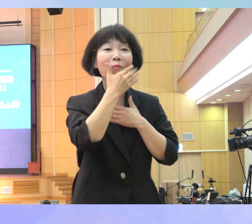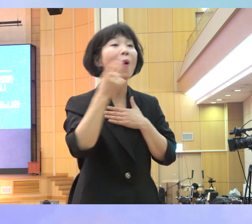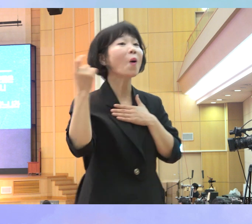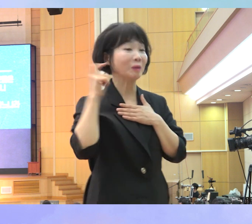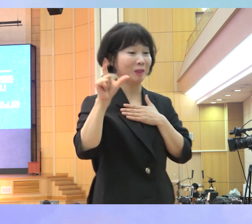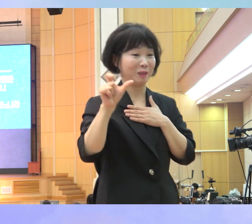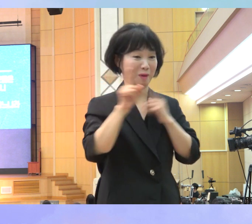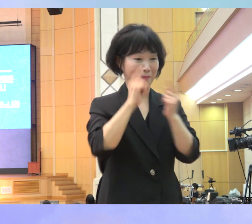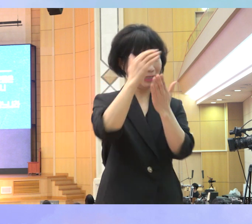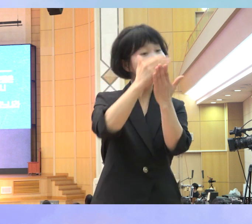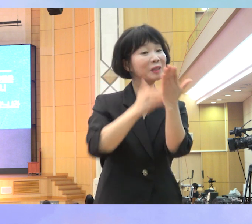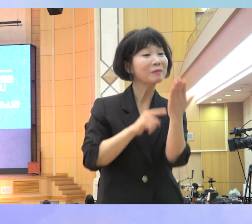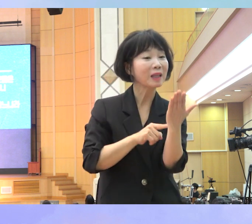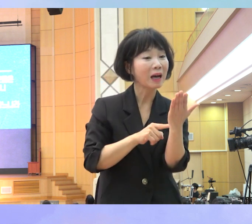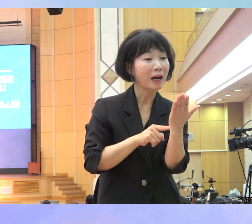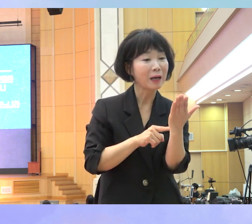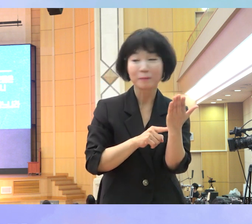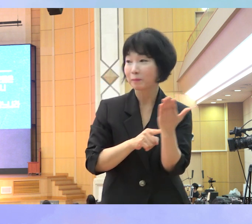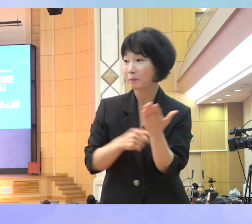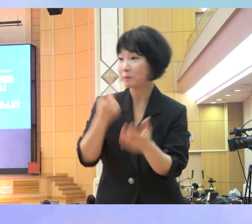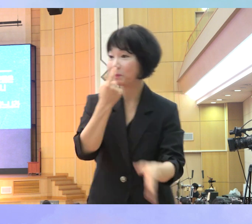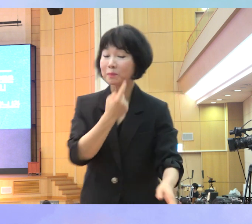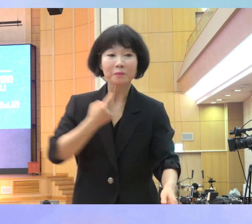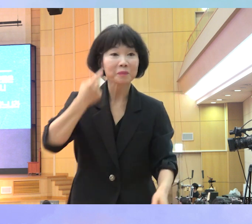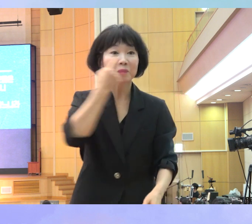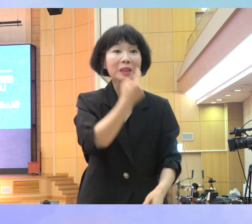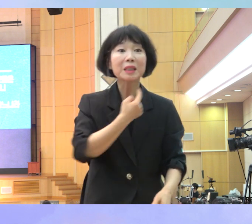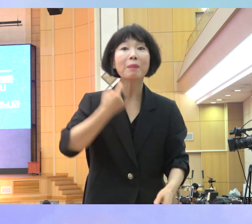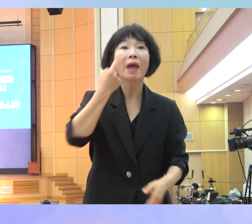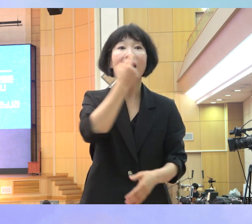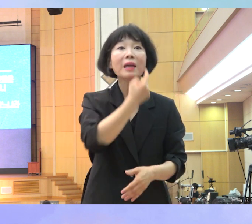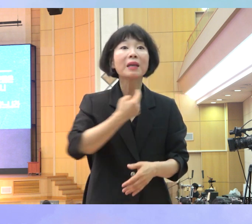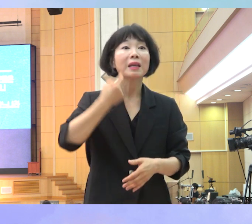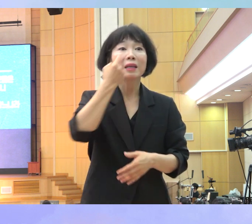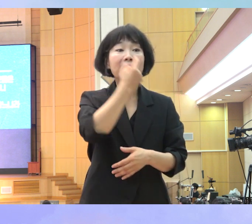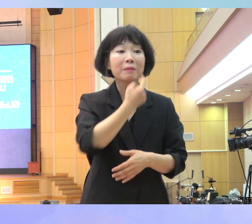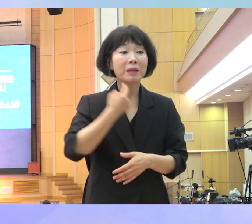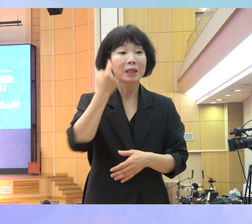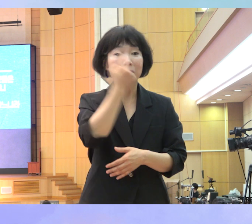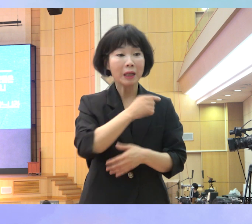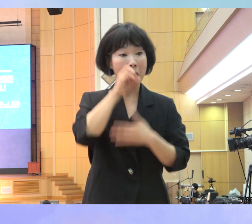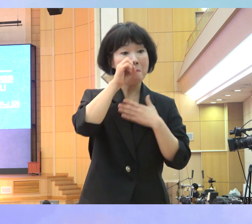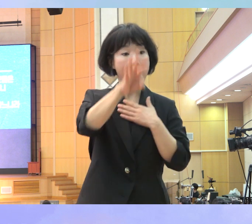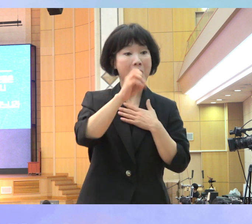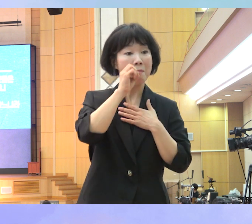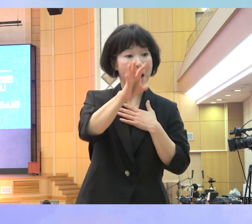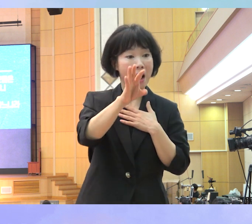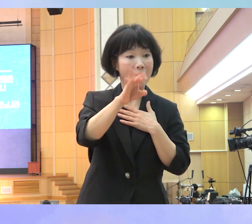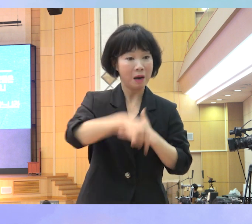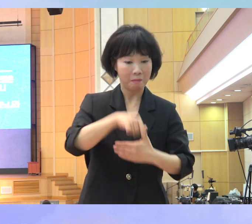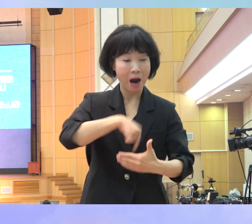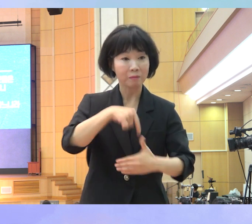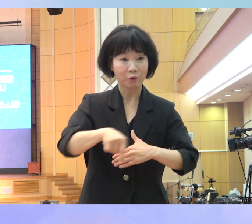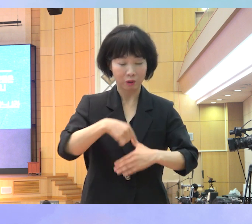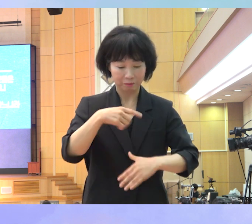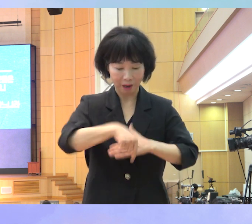18절입니다. 마태복음 15장 18절. 입에서 나오는 것들은 어디서